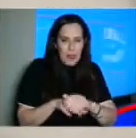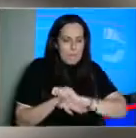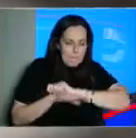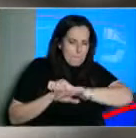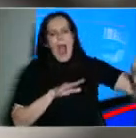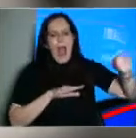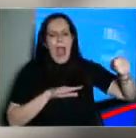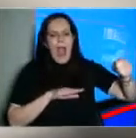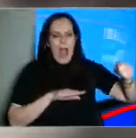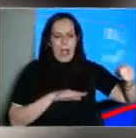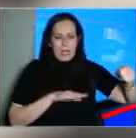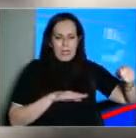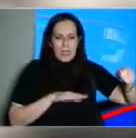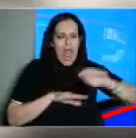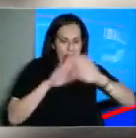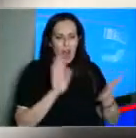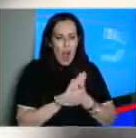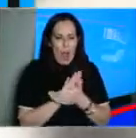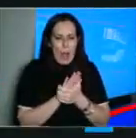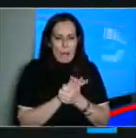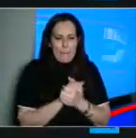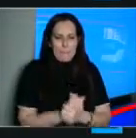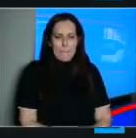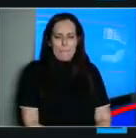זה, תולשת עם הכל.